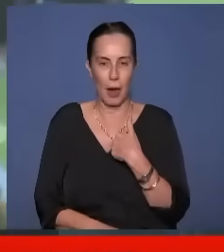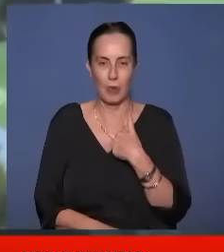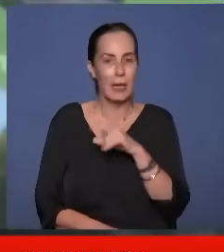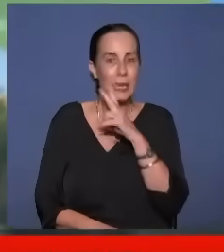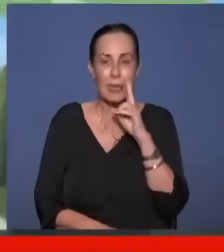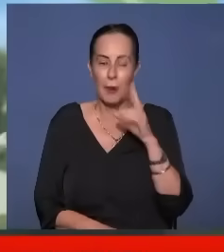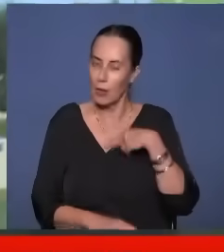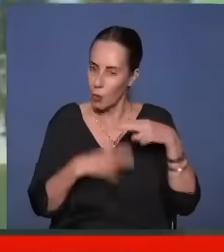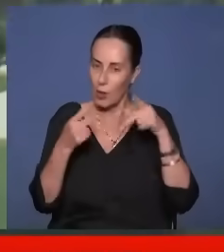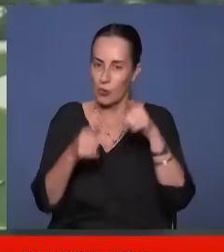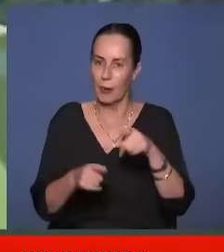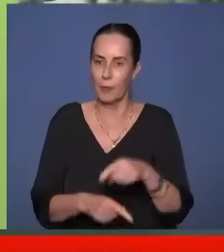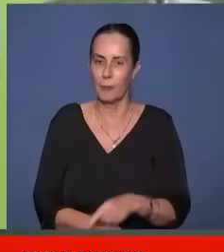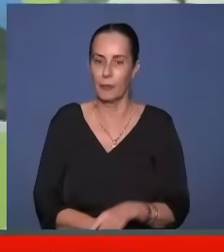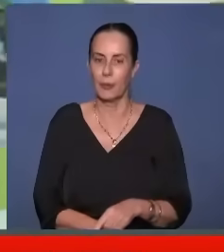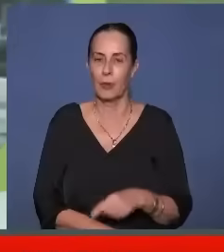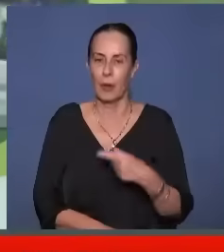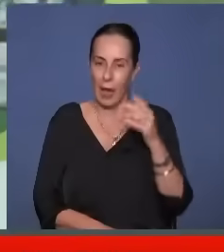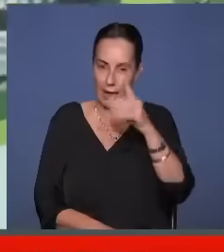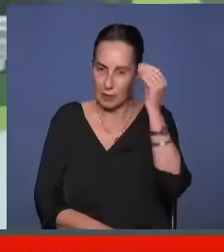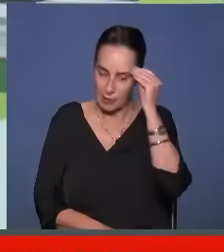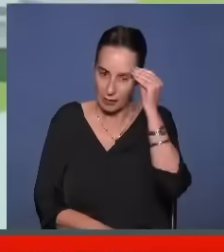אנחנו עוד תחזור לשם. אמא, תזכרי.